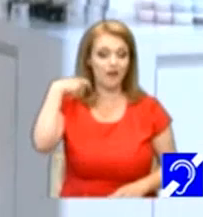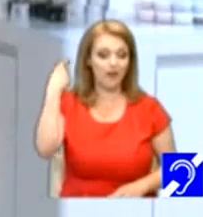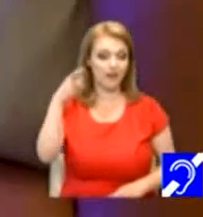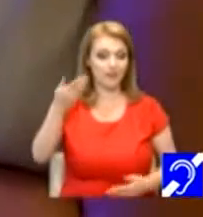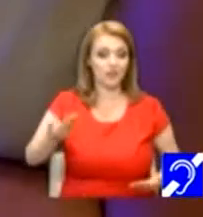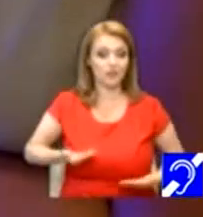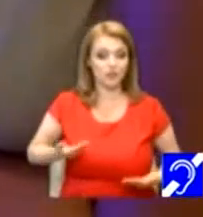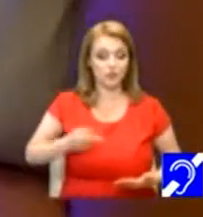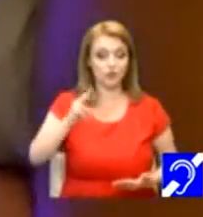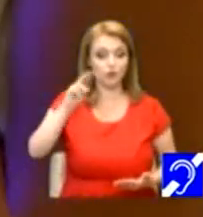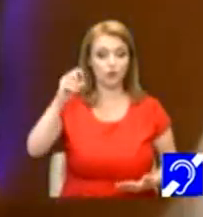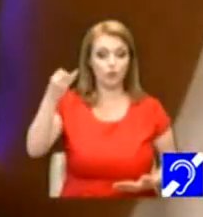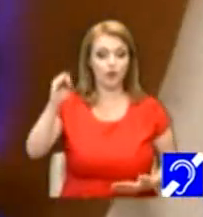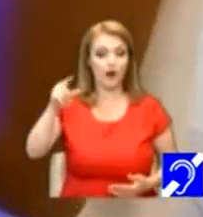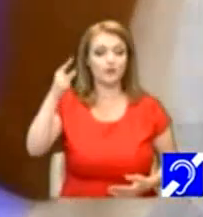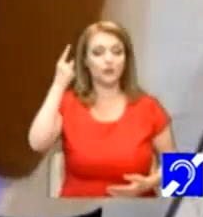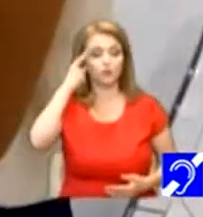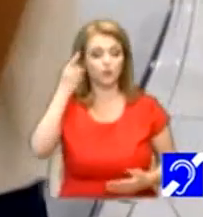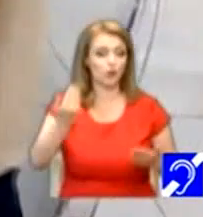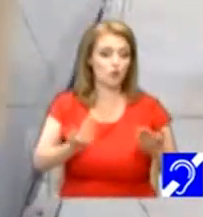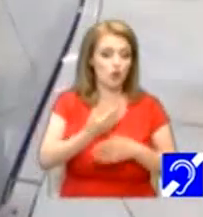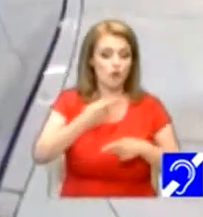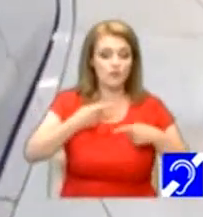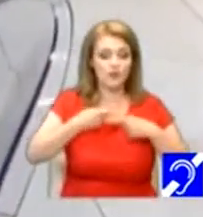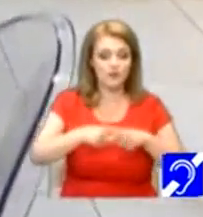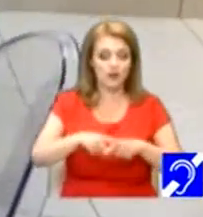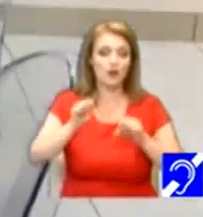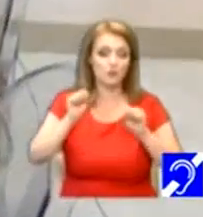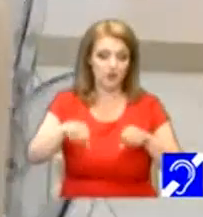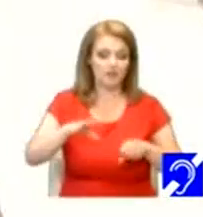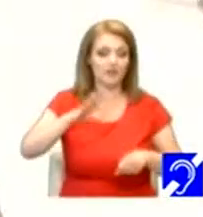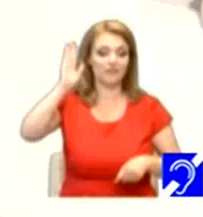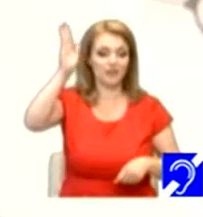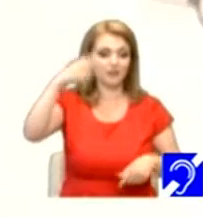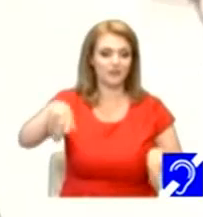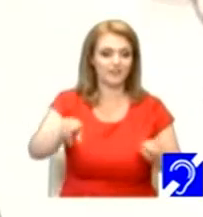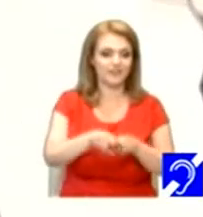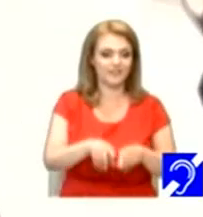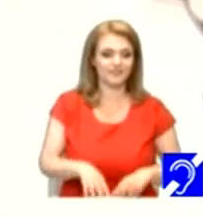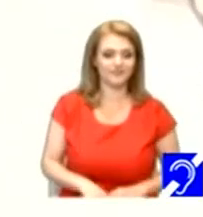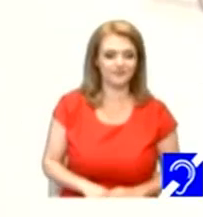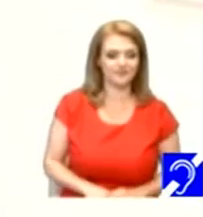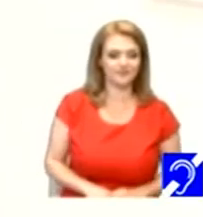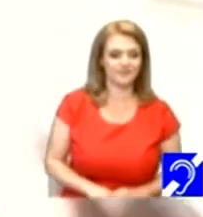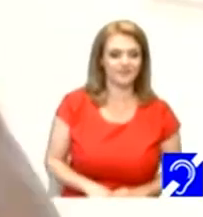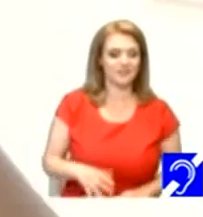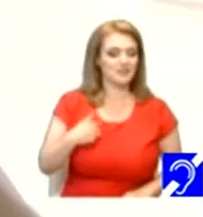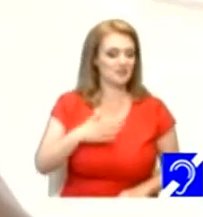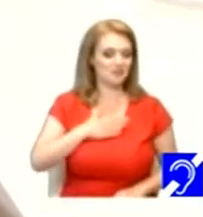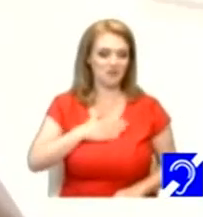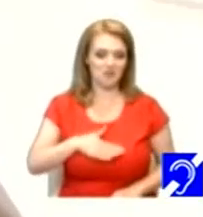și trăiește în Dubai. Ea crede că noua tehnologie ar putea fi viitorul. Pretty excited now that I've had it